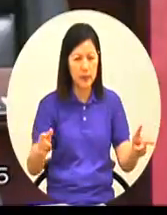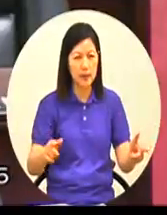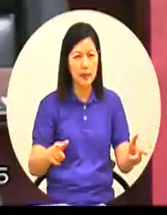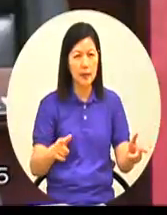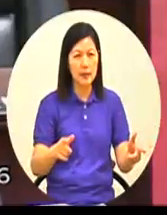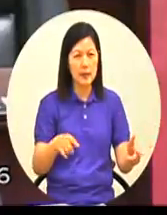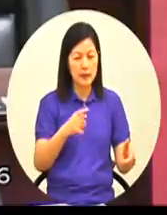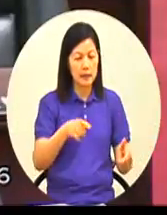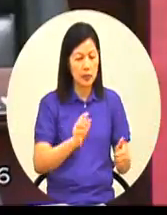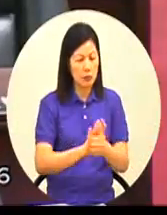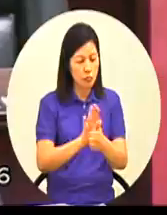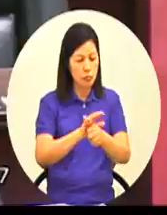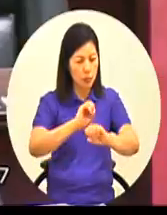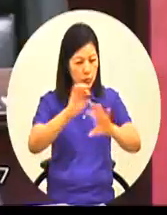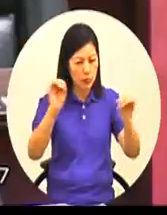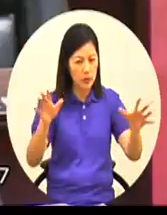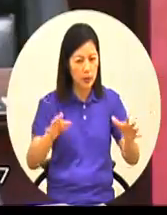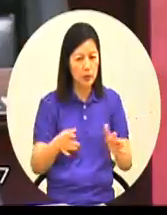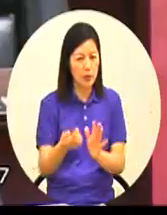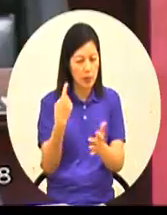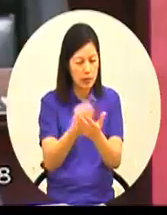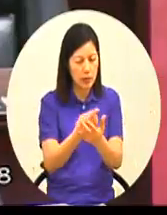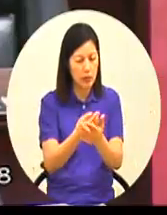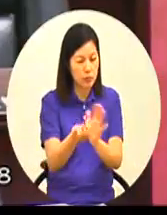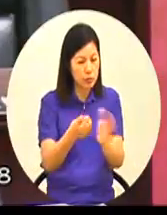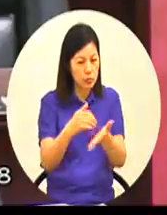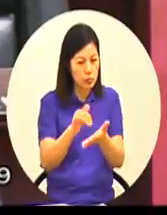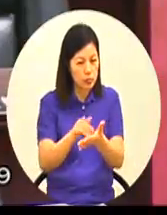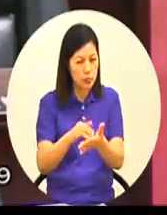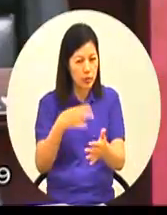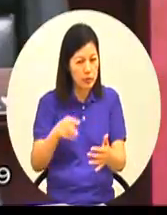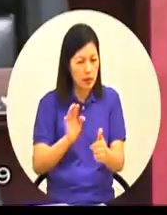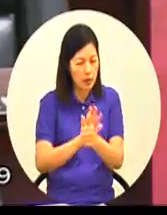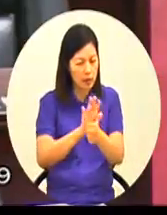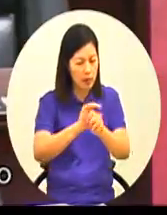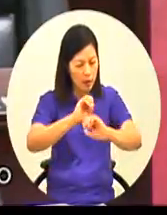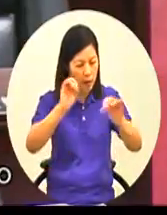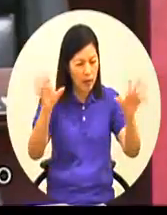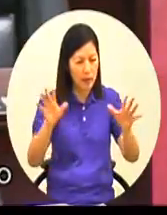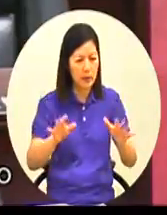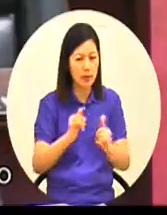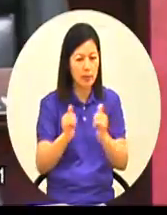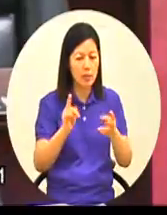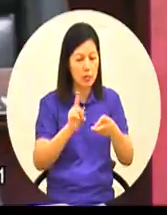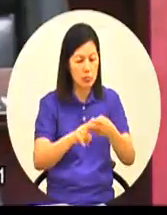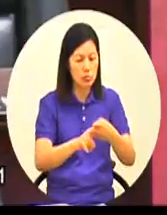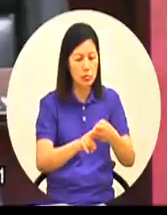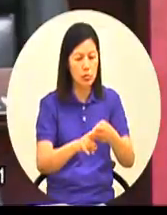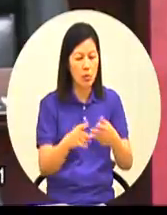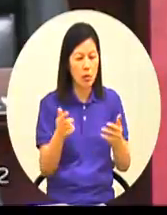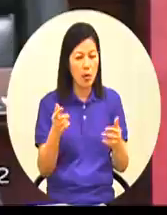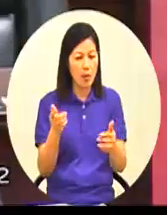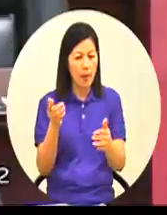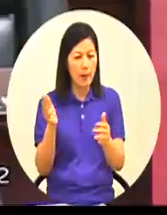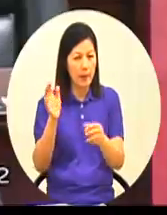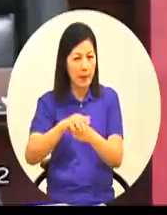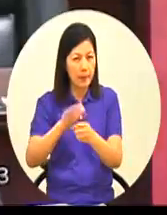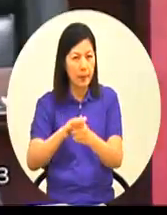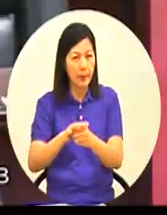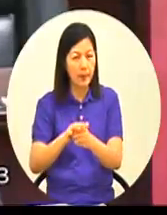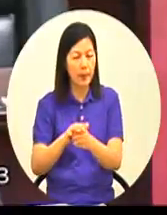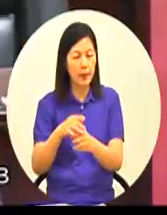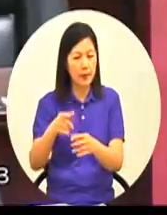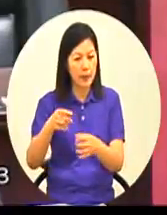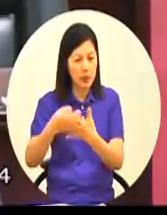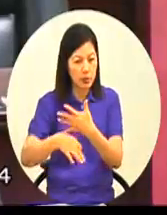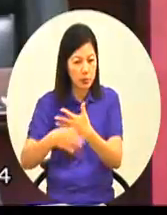在推动参与式预算，以及要推动所谓直接民主来弥补代议政治不足，来弥补我们这